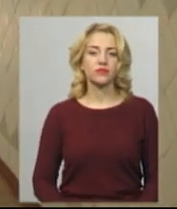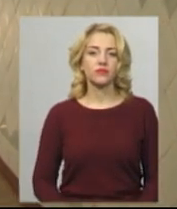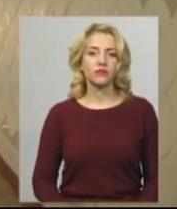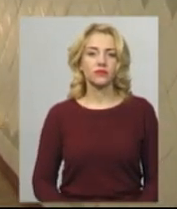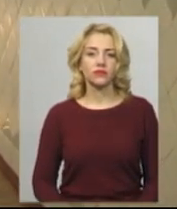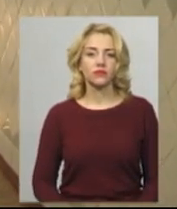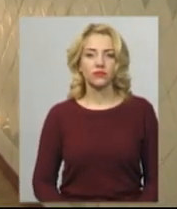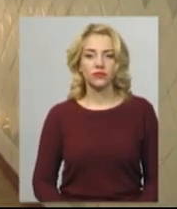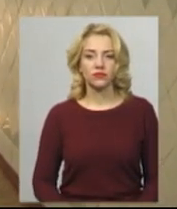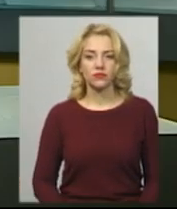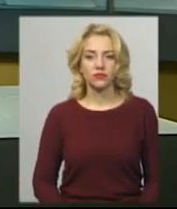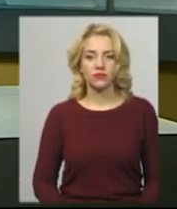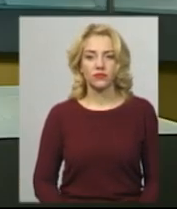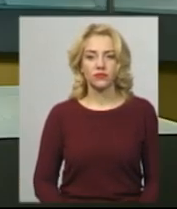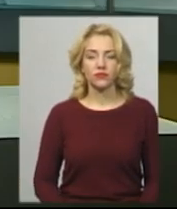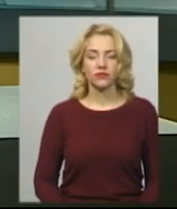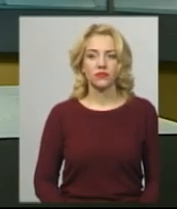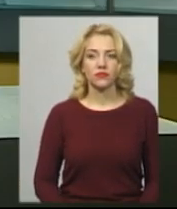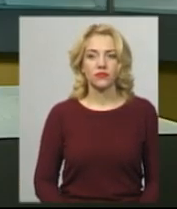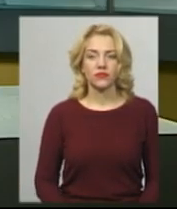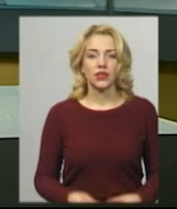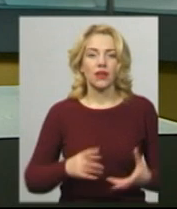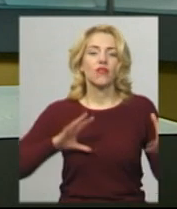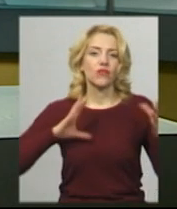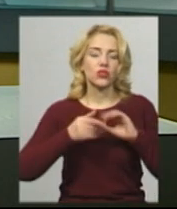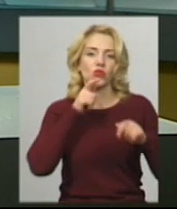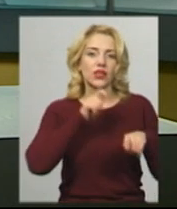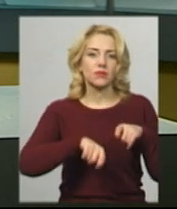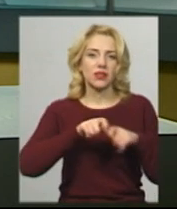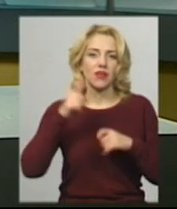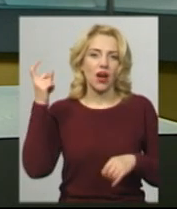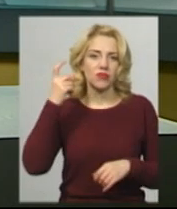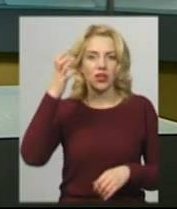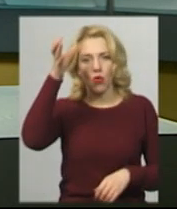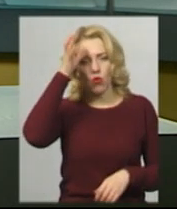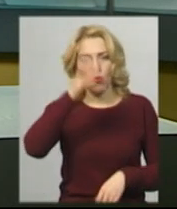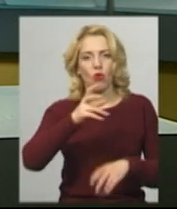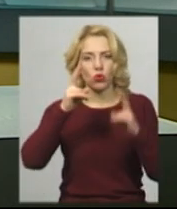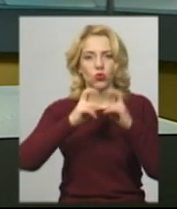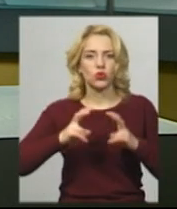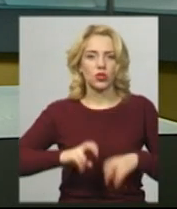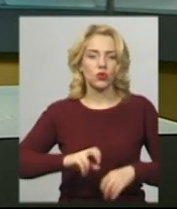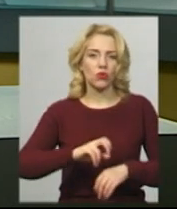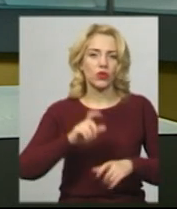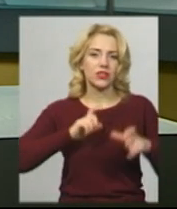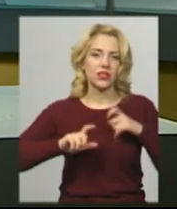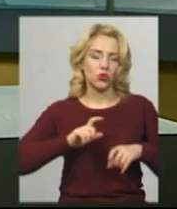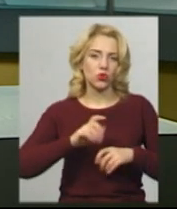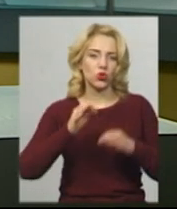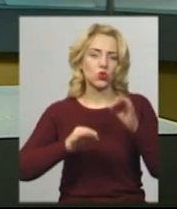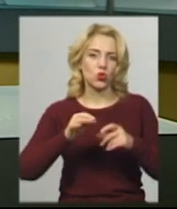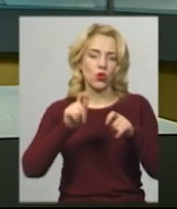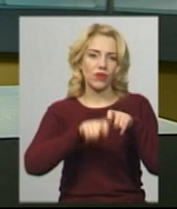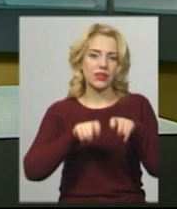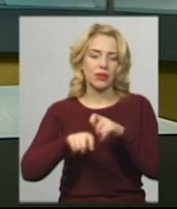Суспільному. Хмельниччина. Висновок експертів Харківського науково-дослідного інституту судових експертиз, де